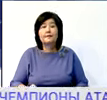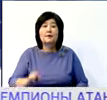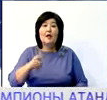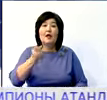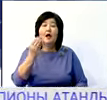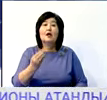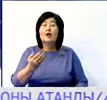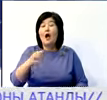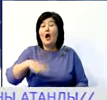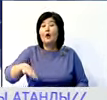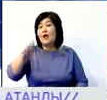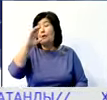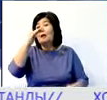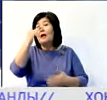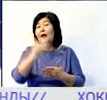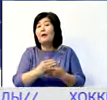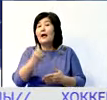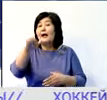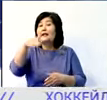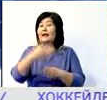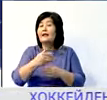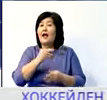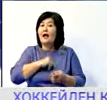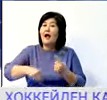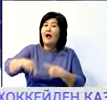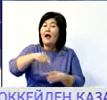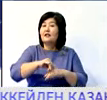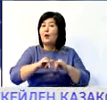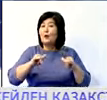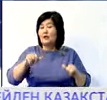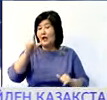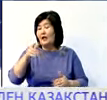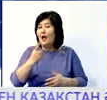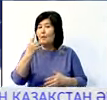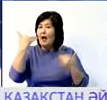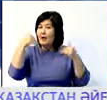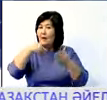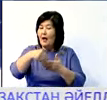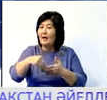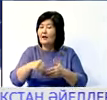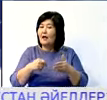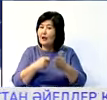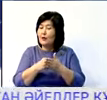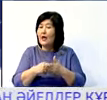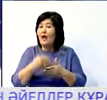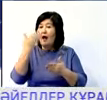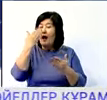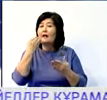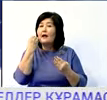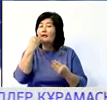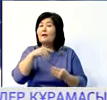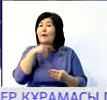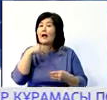Жалағаш ауданында мемлекеттік бағдарлама арқылы несие алып, кәсібін өрістетіп отырғандар бар. Бірі мал бордақылап, халыққа сапалы ет